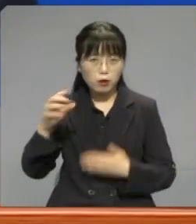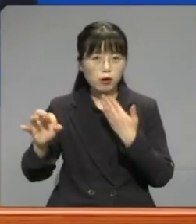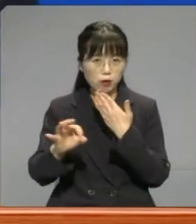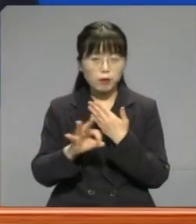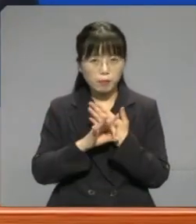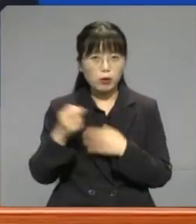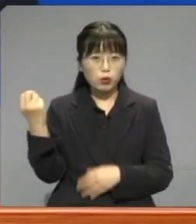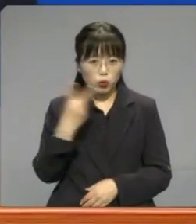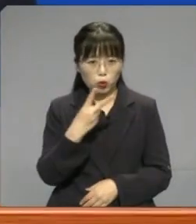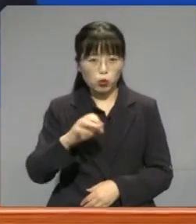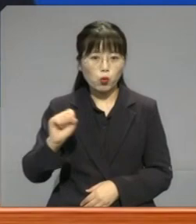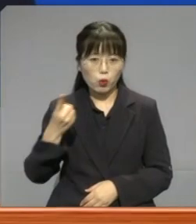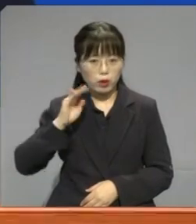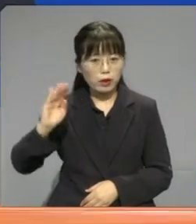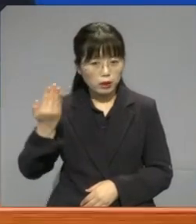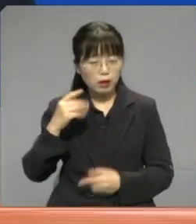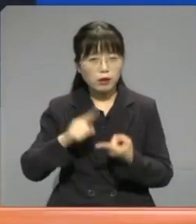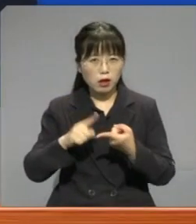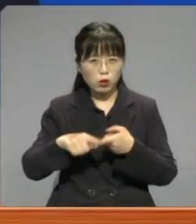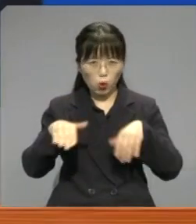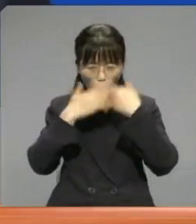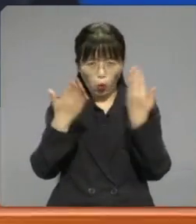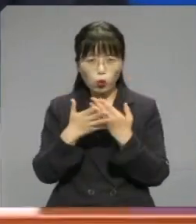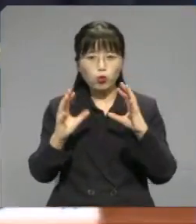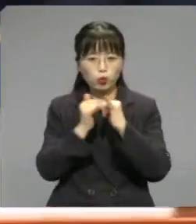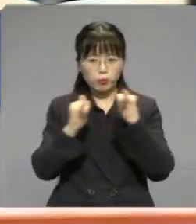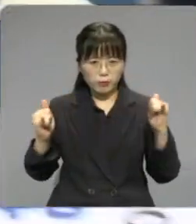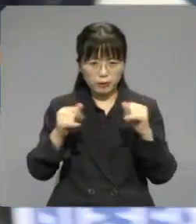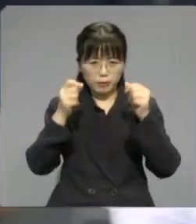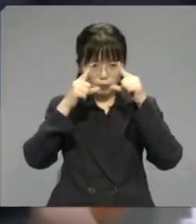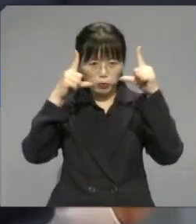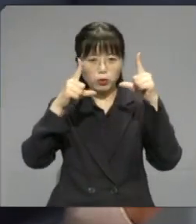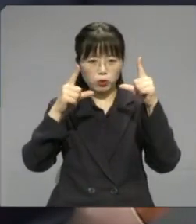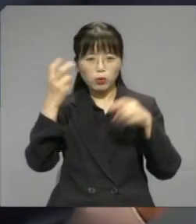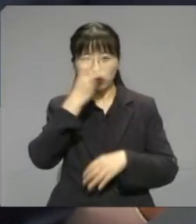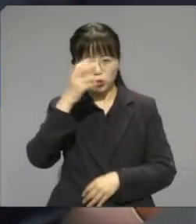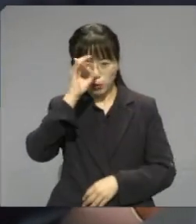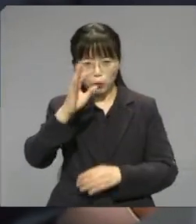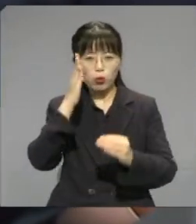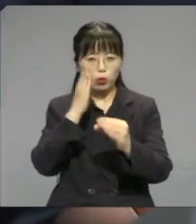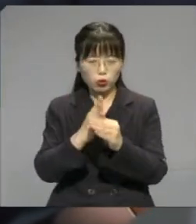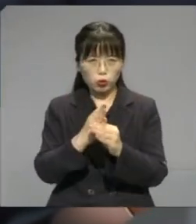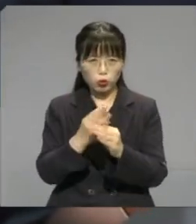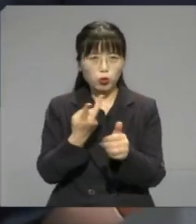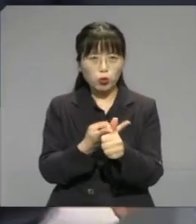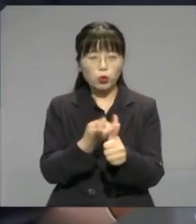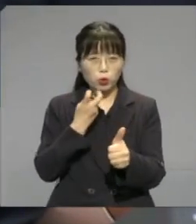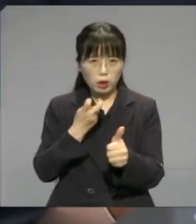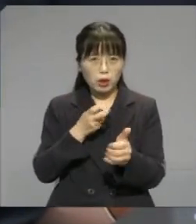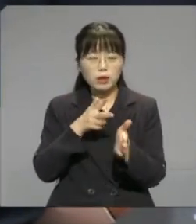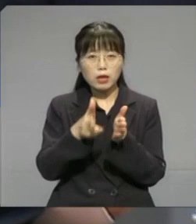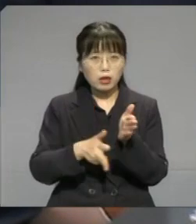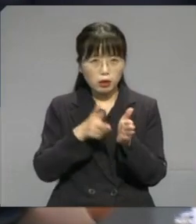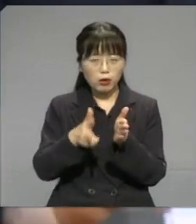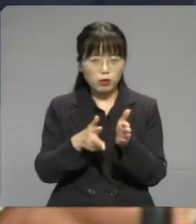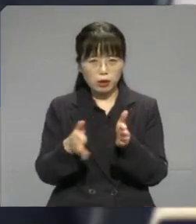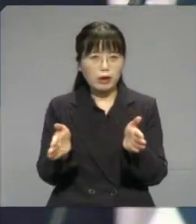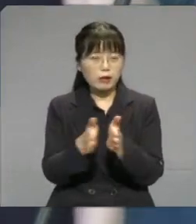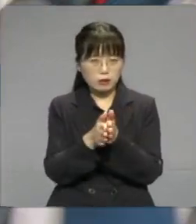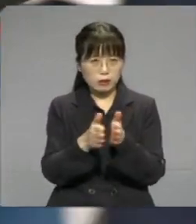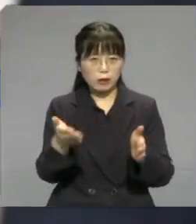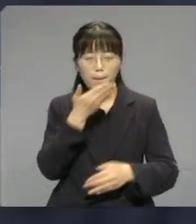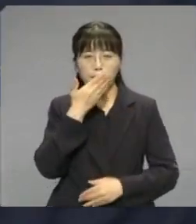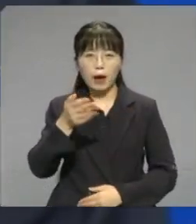건의자 트리거가 될 것인지 온 국민이 두눈 부릅뜨고 지켜보고 있습니다. 탄핵